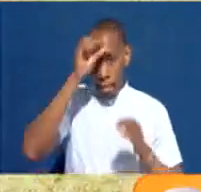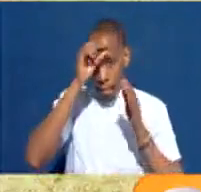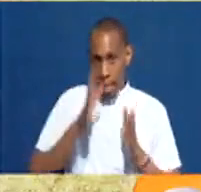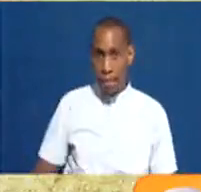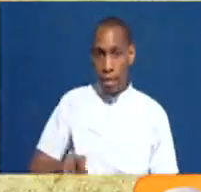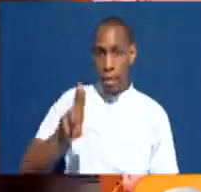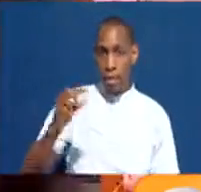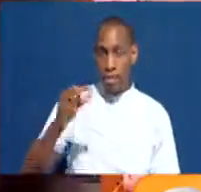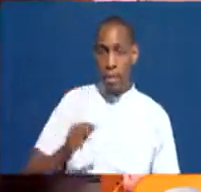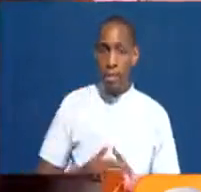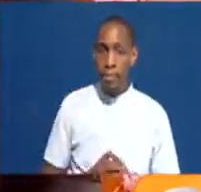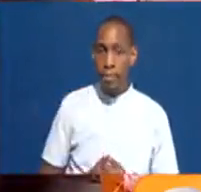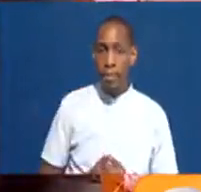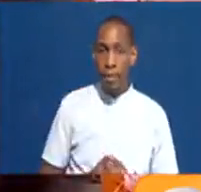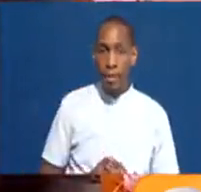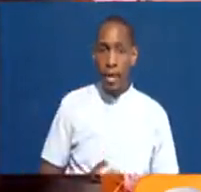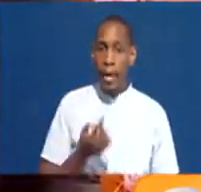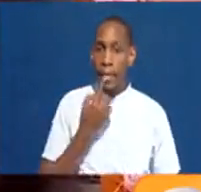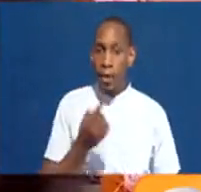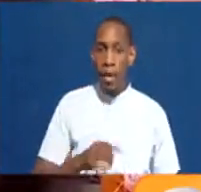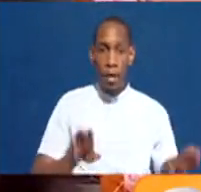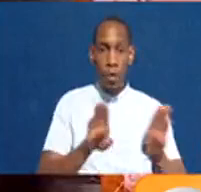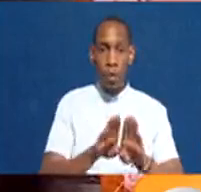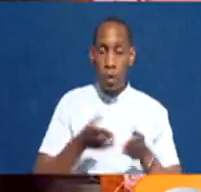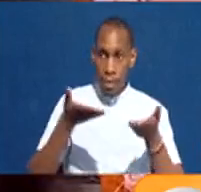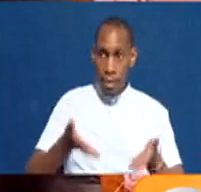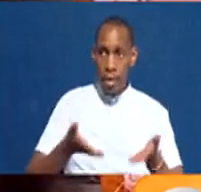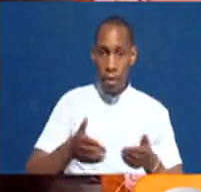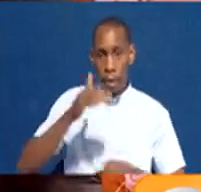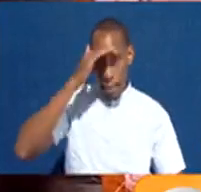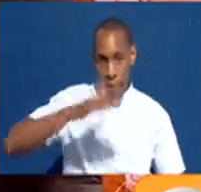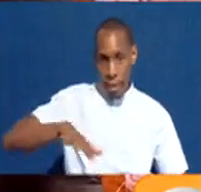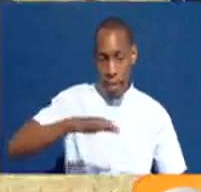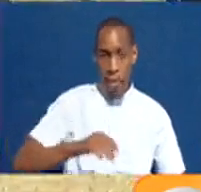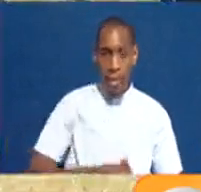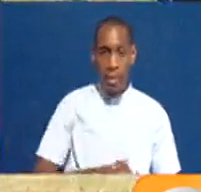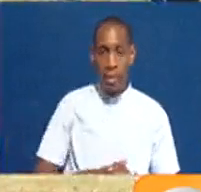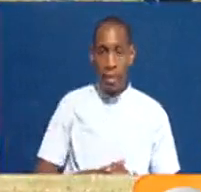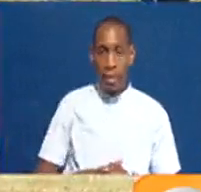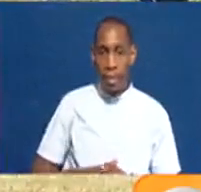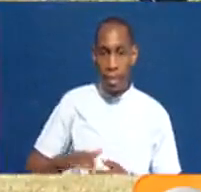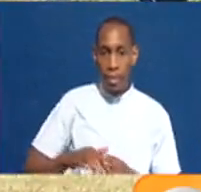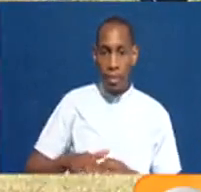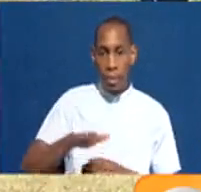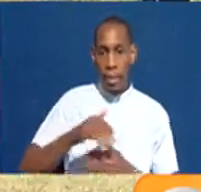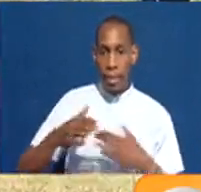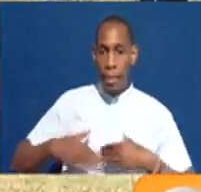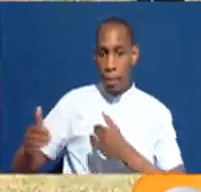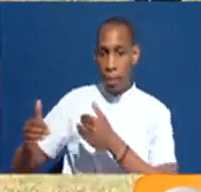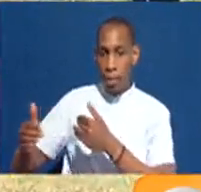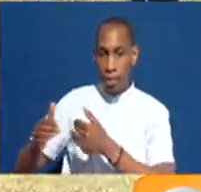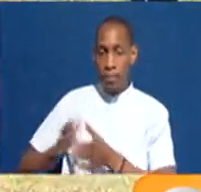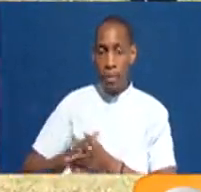Uasin Gishu, Jonathan B, akiamrisha kufungwa mara moja kwa vilabu vinavyopatikana katika makazi ya watu jijini